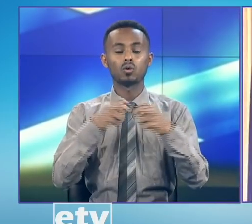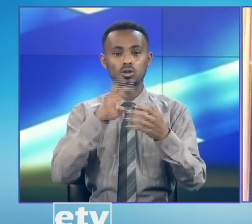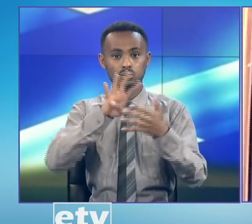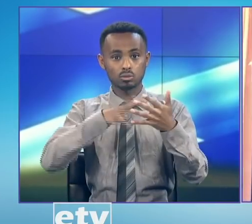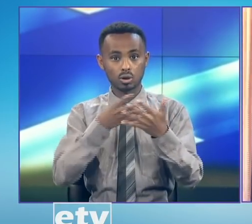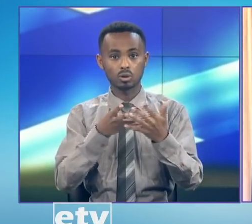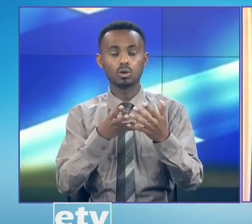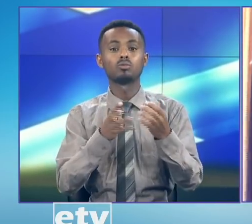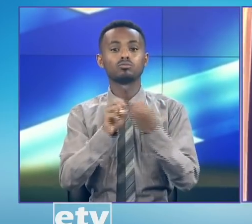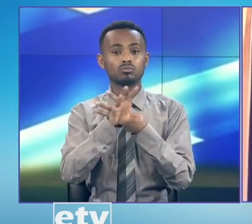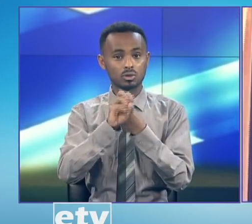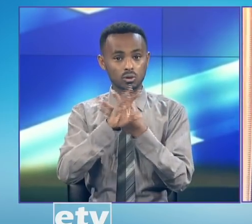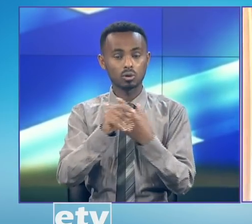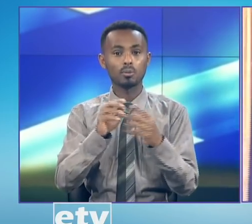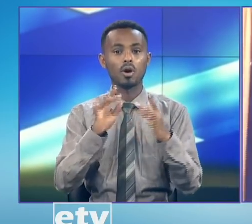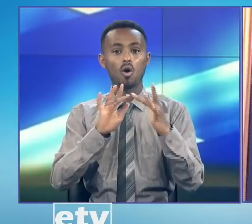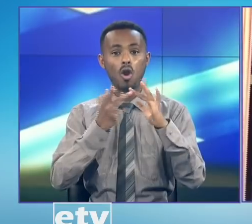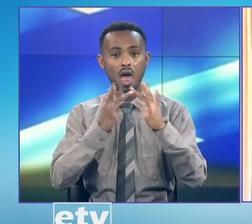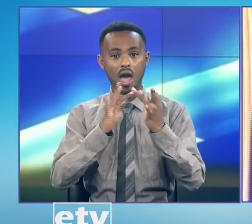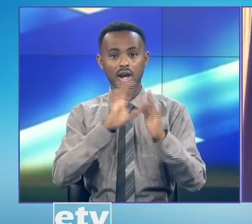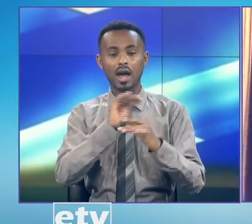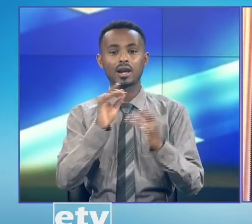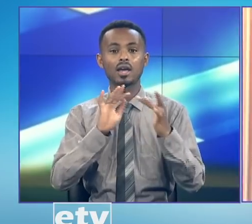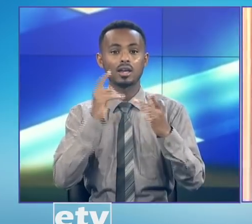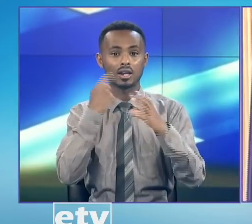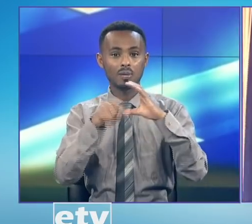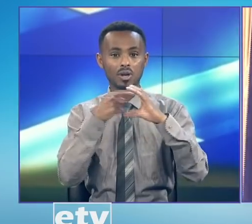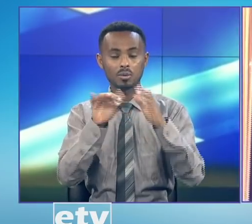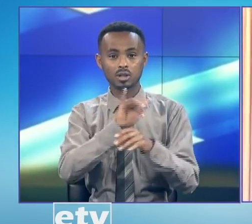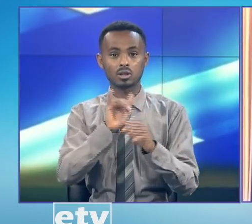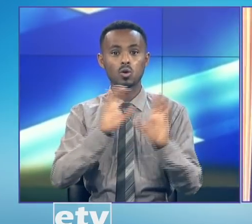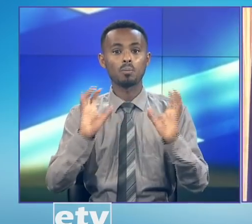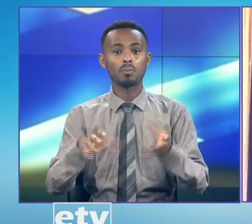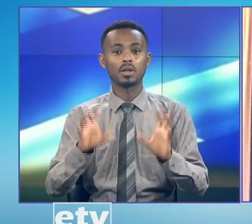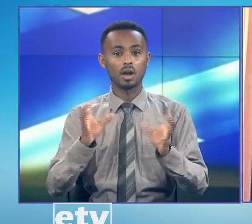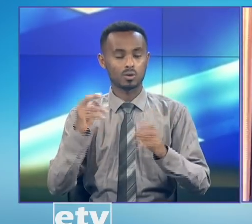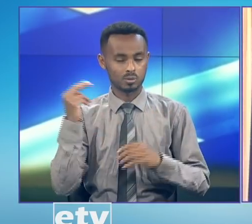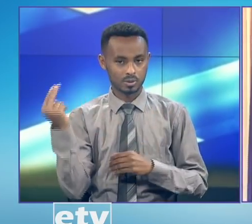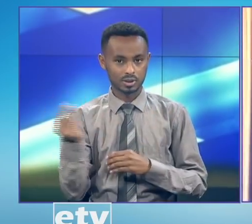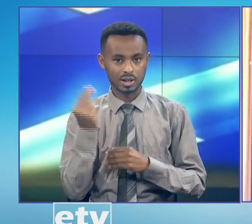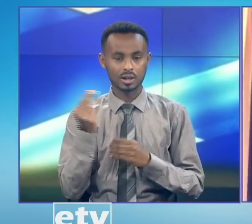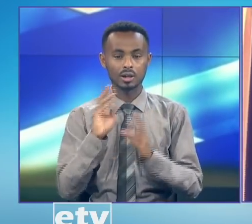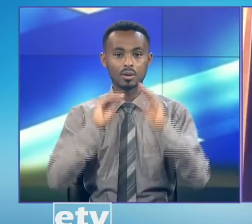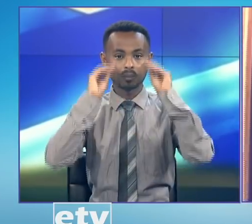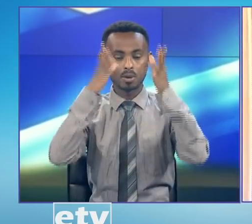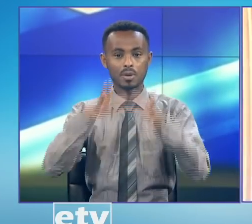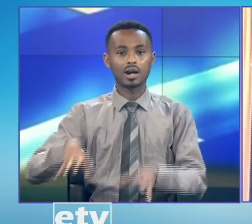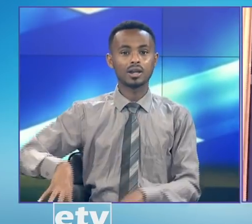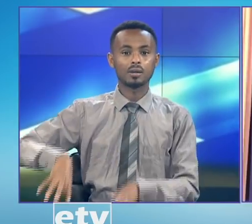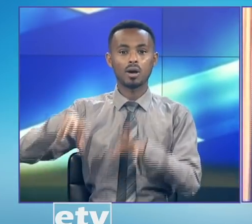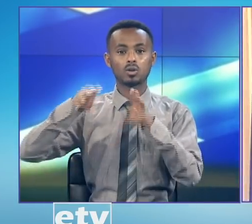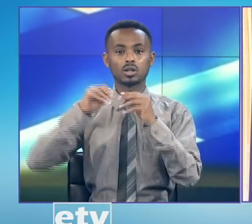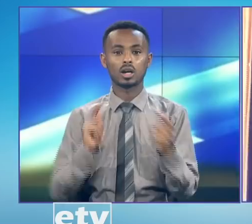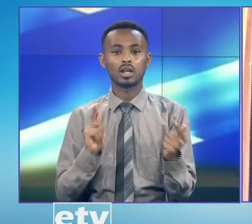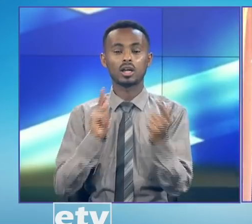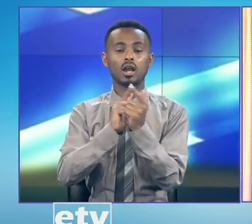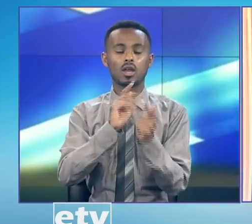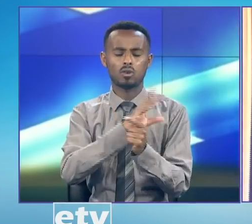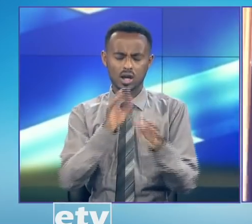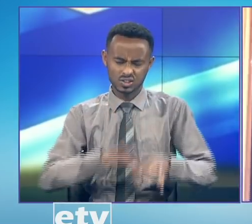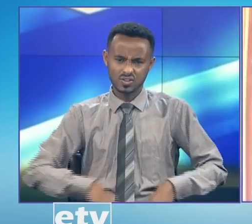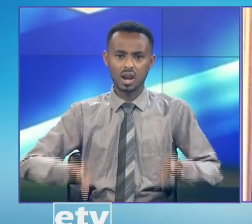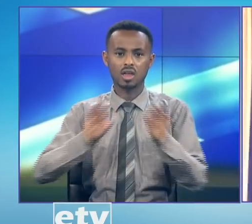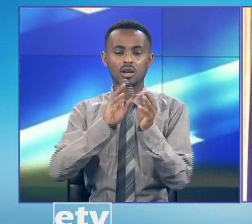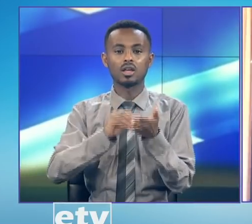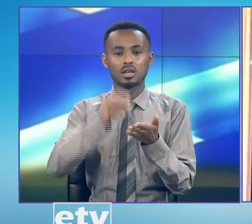መድረኮች፣ በፕላትፎርሞች፣ በኦንላይን እና እንደ ኢሜይል በመሳሰሉ ሚዲያዎች በመጠቀም መምህራን ከተማሪዎቻቸው ጋር እንዲገናኙና